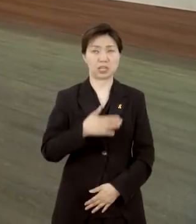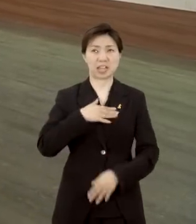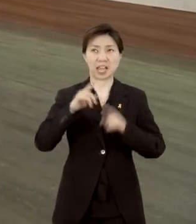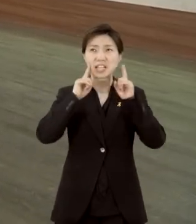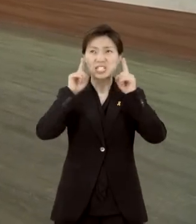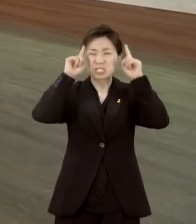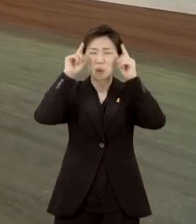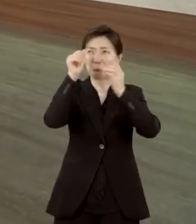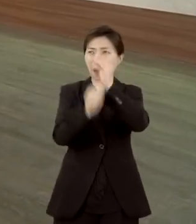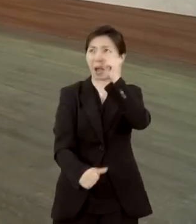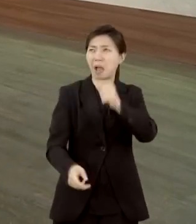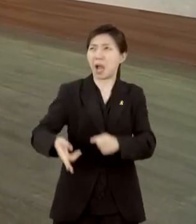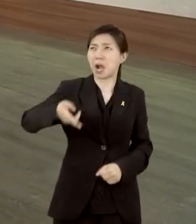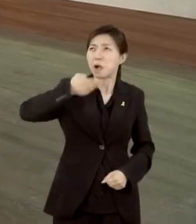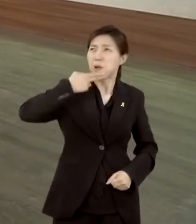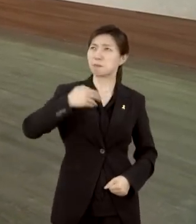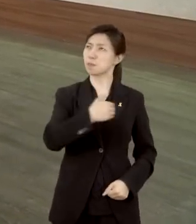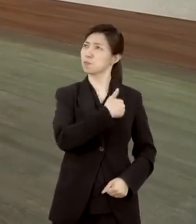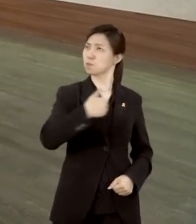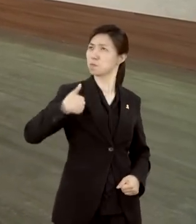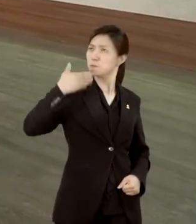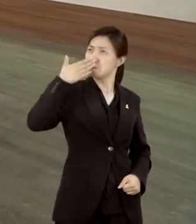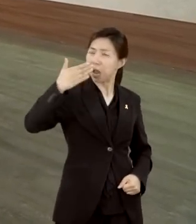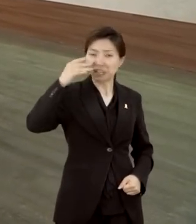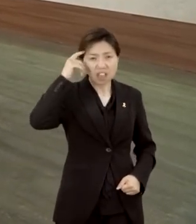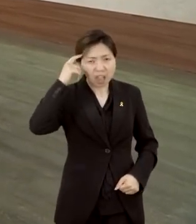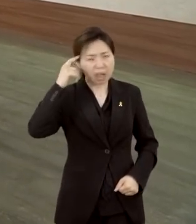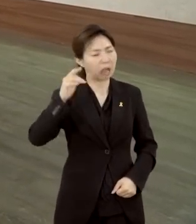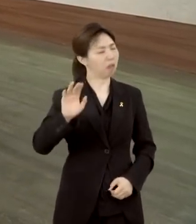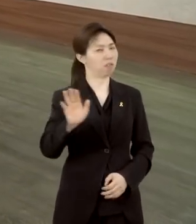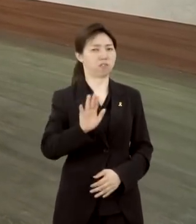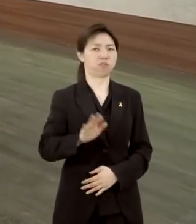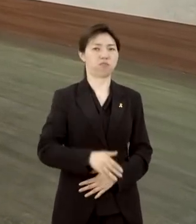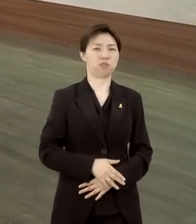나는 지옥에 안 떨어질 자신이 있는가 무섭네요